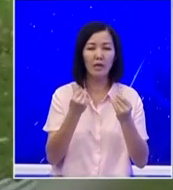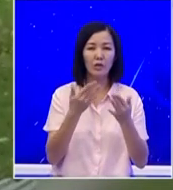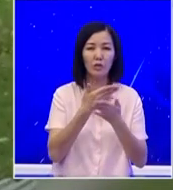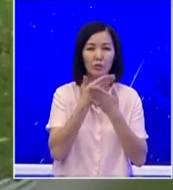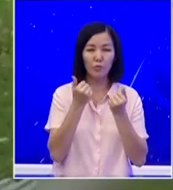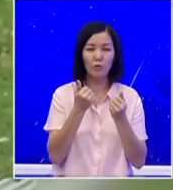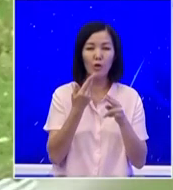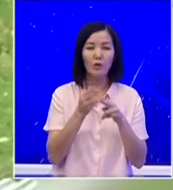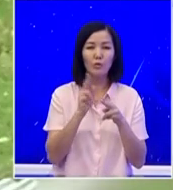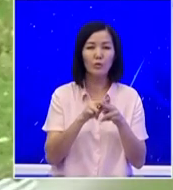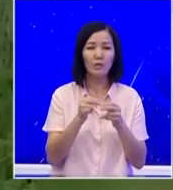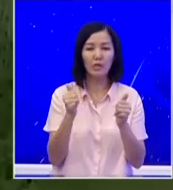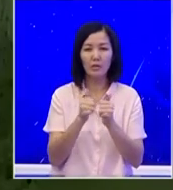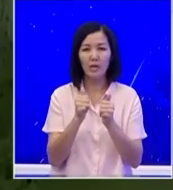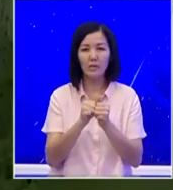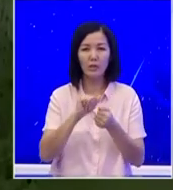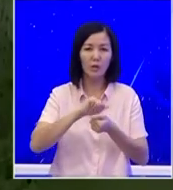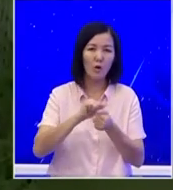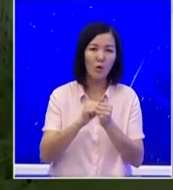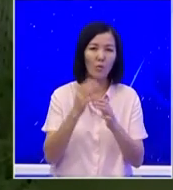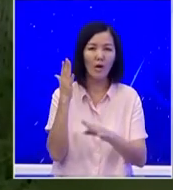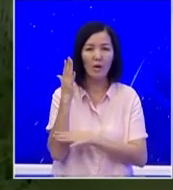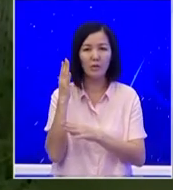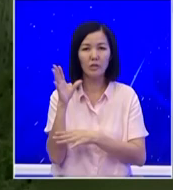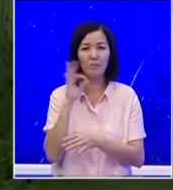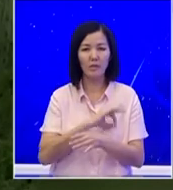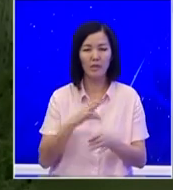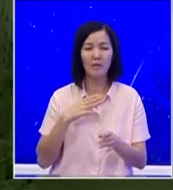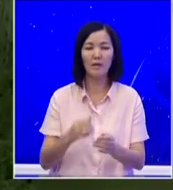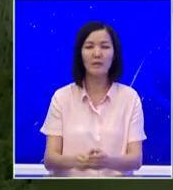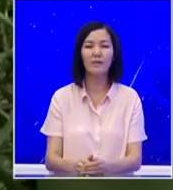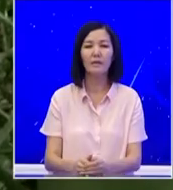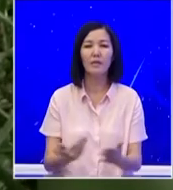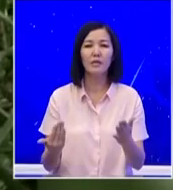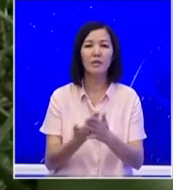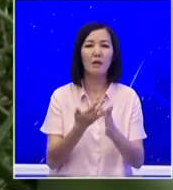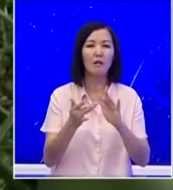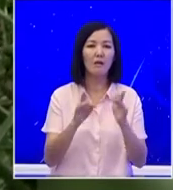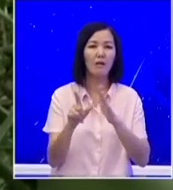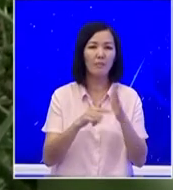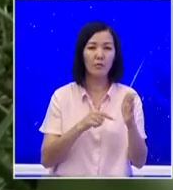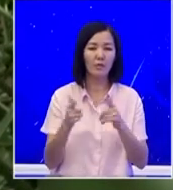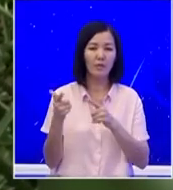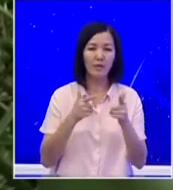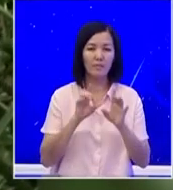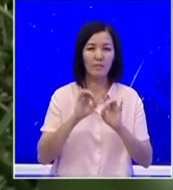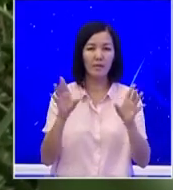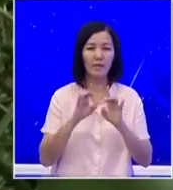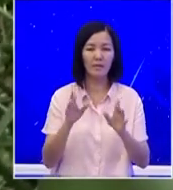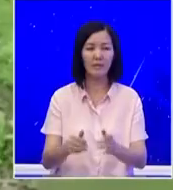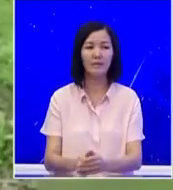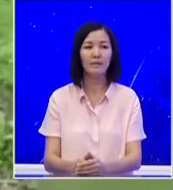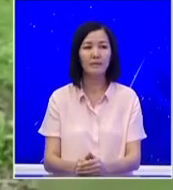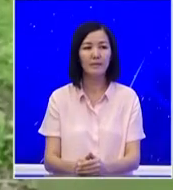дейді. Сондықтан ол жақын жердегі таутастарды теріп пайдаланыпты. Топтаманы ғаламтор ақпараттармен дайындаған Амина Құдайберген,